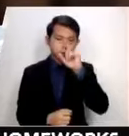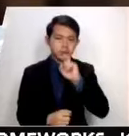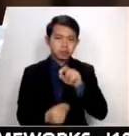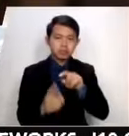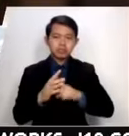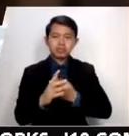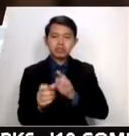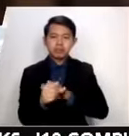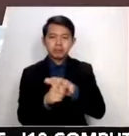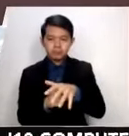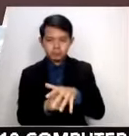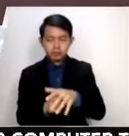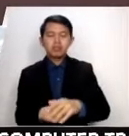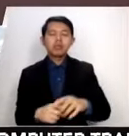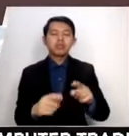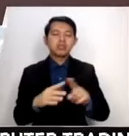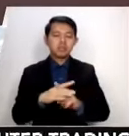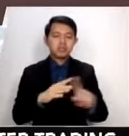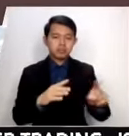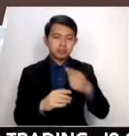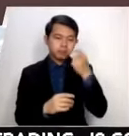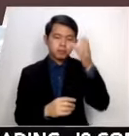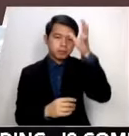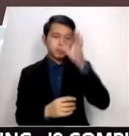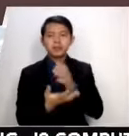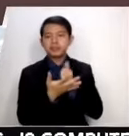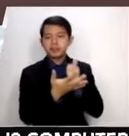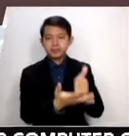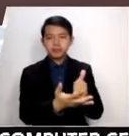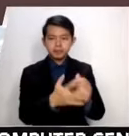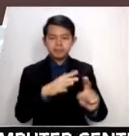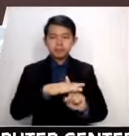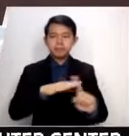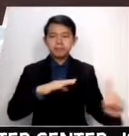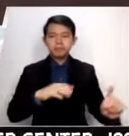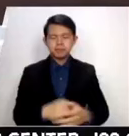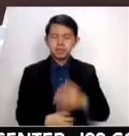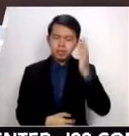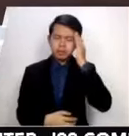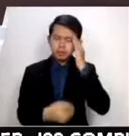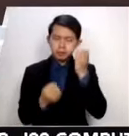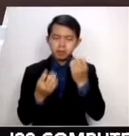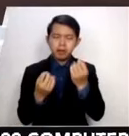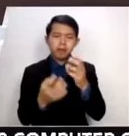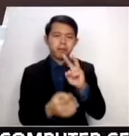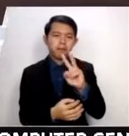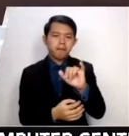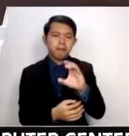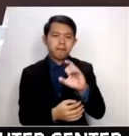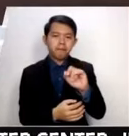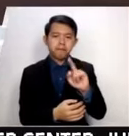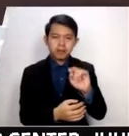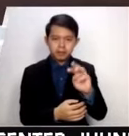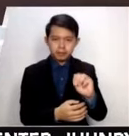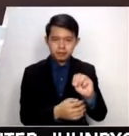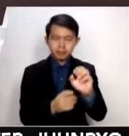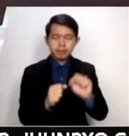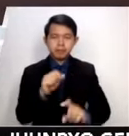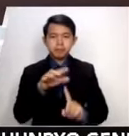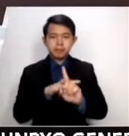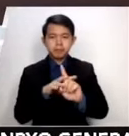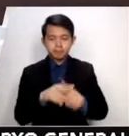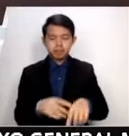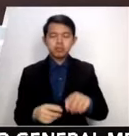kanyang mga magulang. Alam ko po, marami pang biktima na lalabas. Maglakas na lang tayo ng loob. Sasabihin na lang natin yung